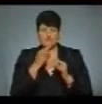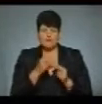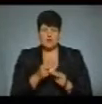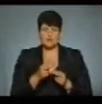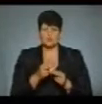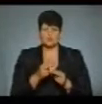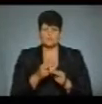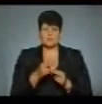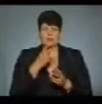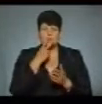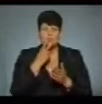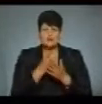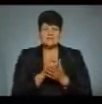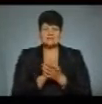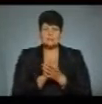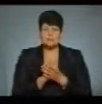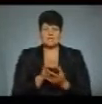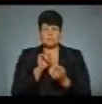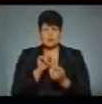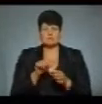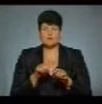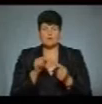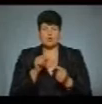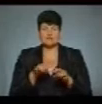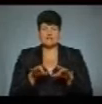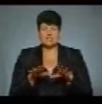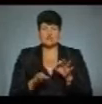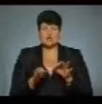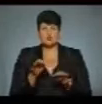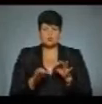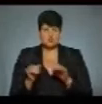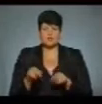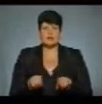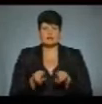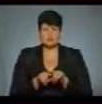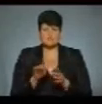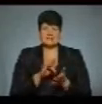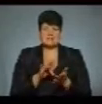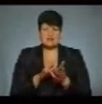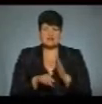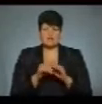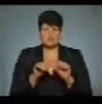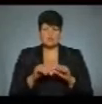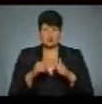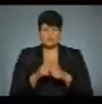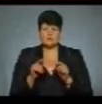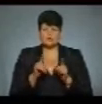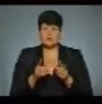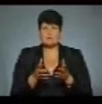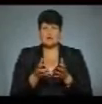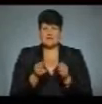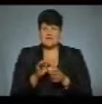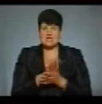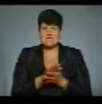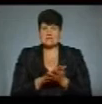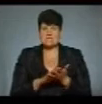також показати мирний протест проти рішення суду, а також Центральної виборчої комісії щодо прийняття